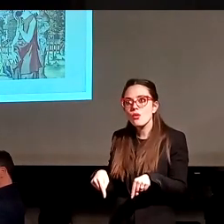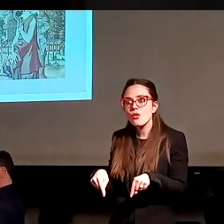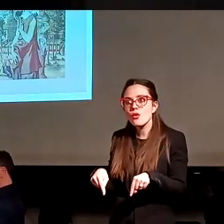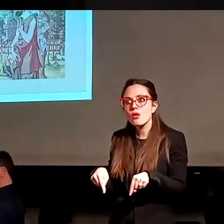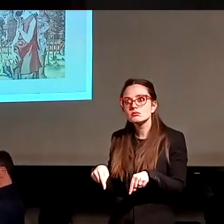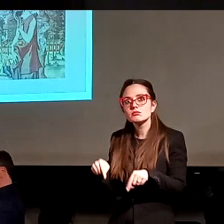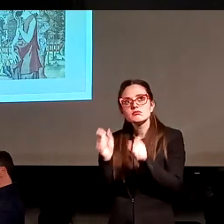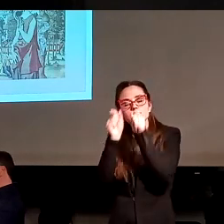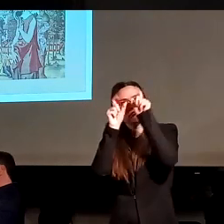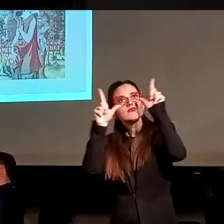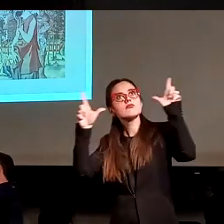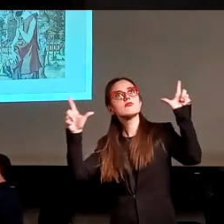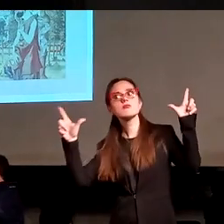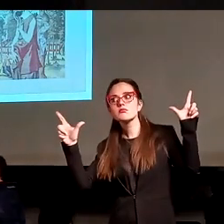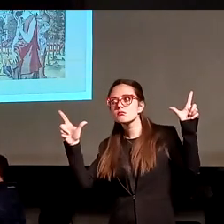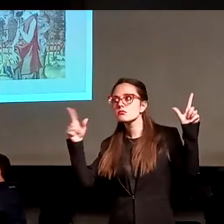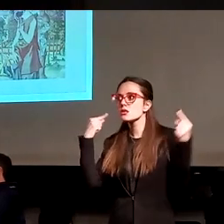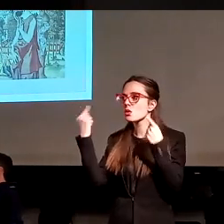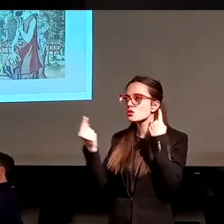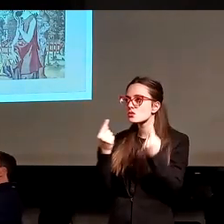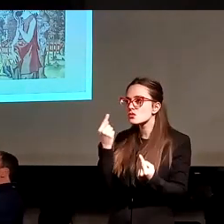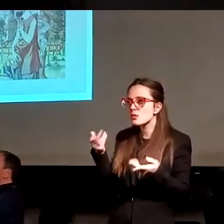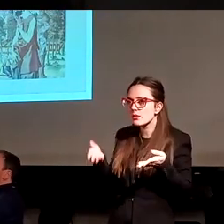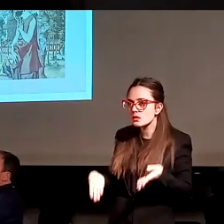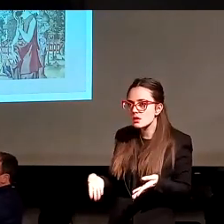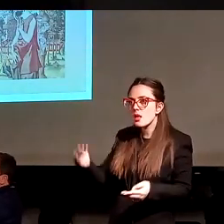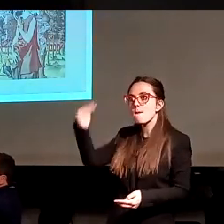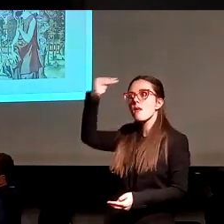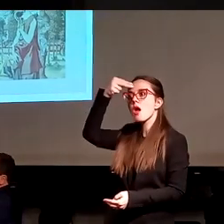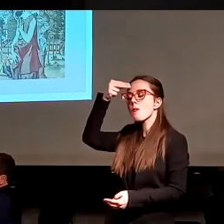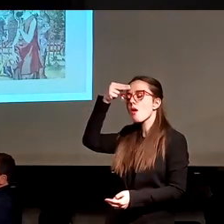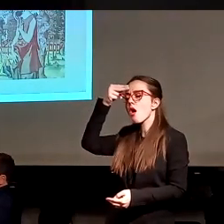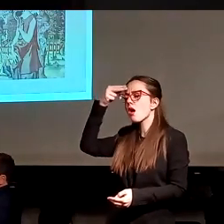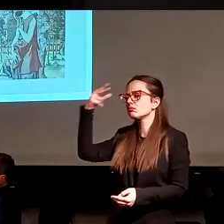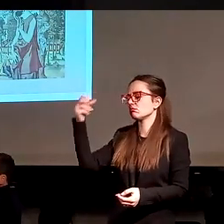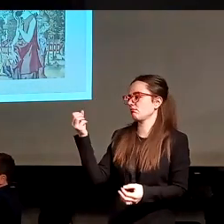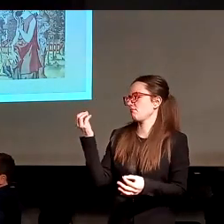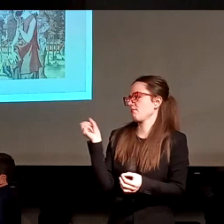la sua memoria erano infallibili